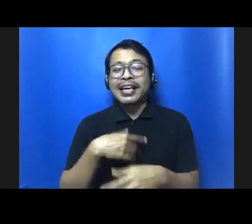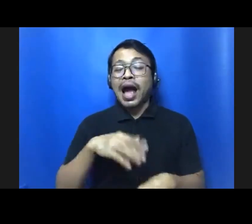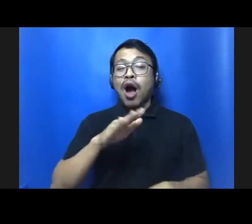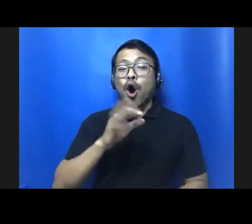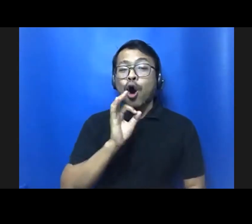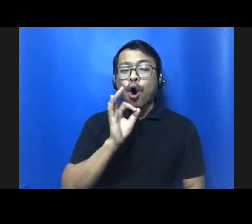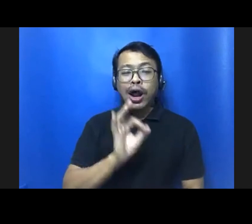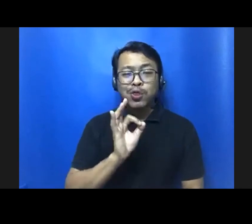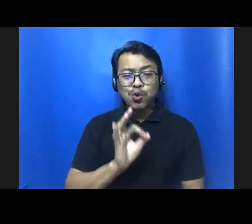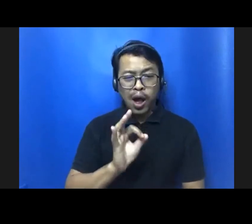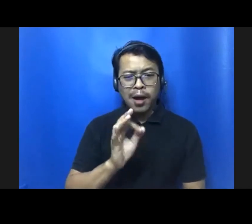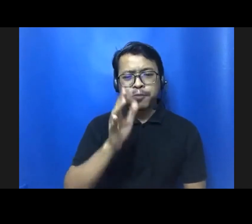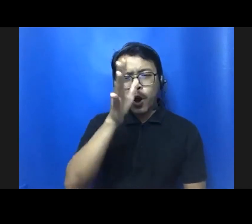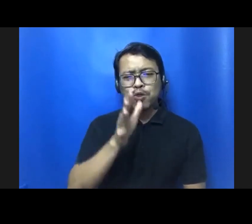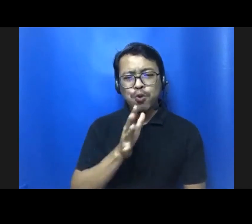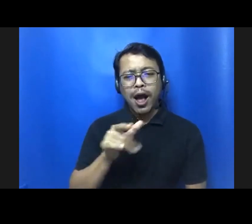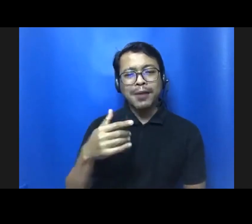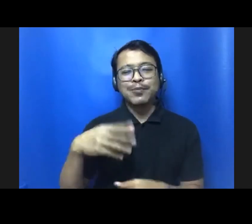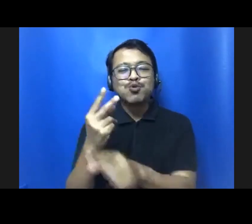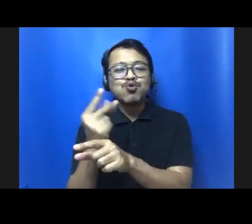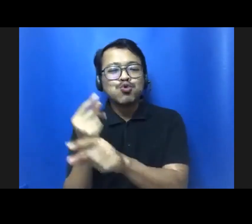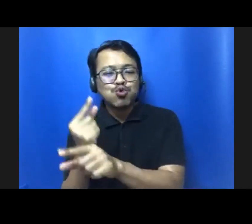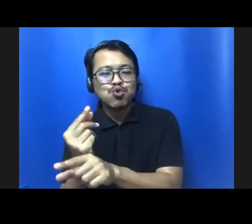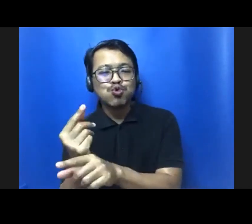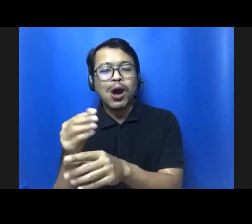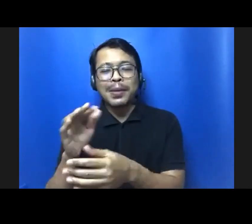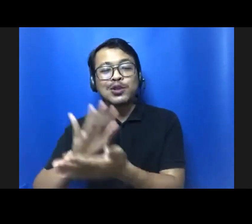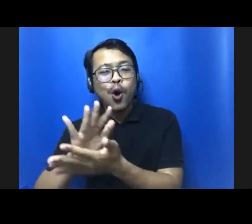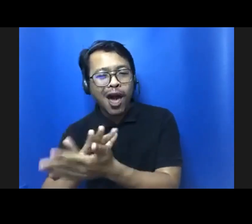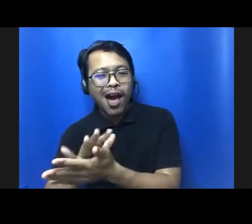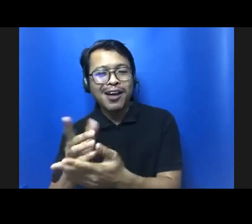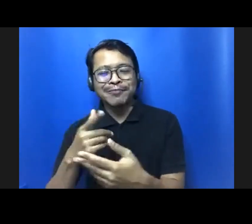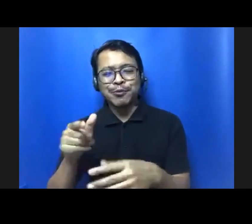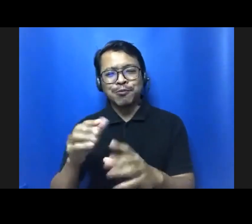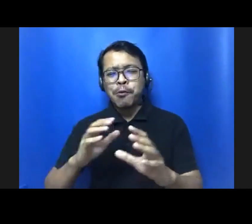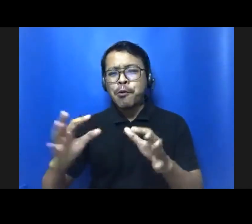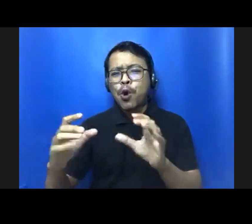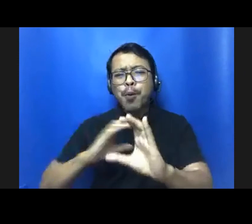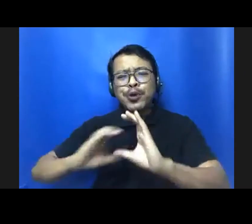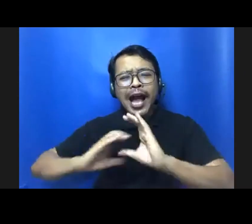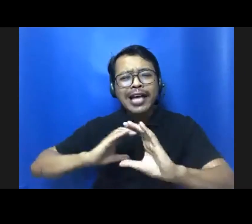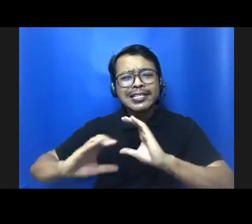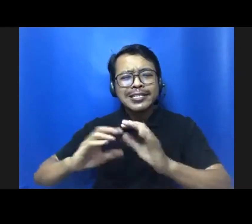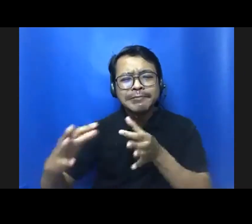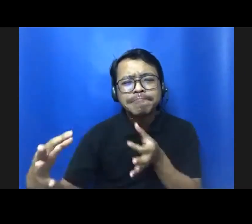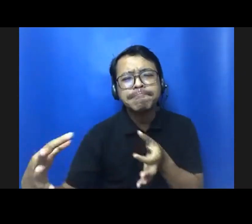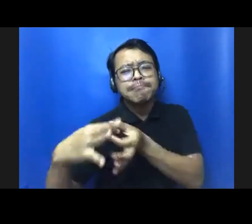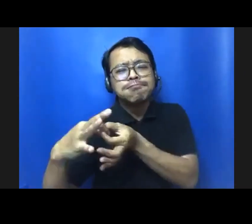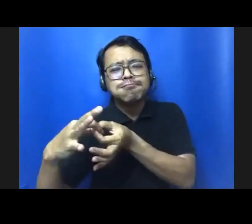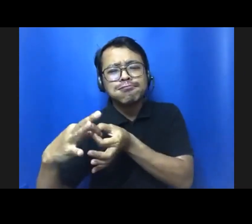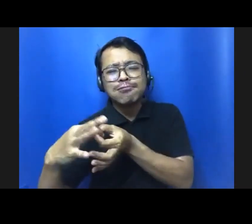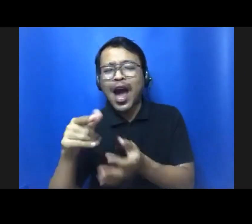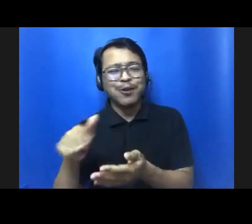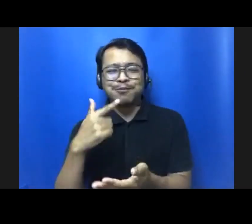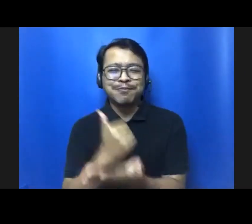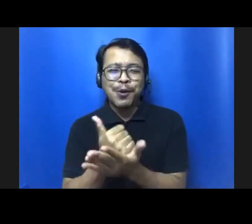tua dan guru dengan sekolah, itu semua menjadi bisa teratasi. Kemudian juga tadi